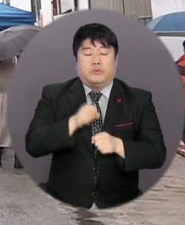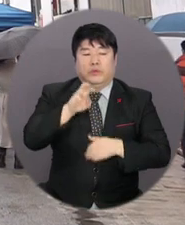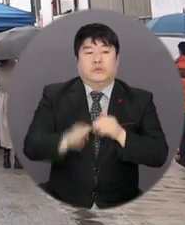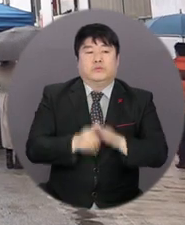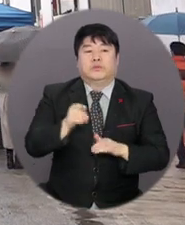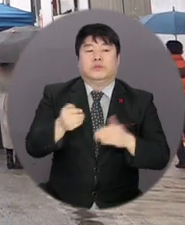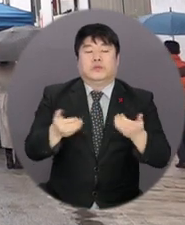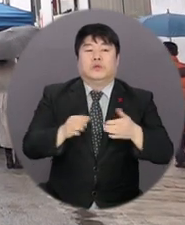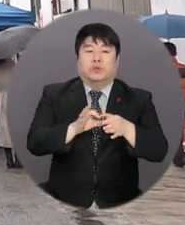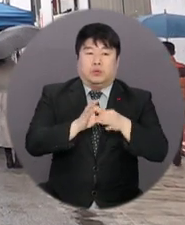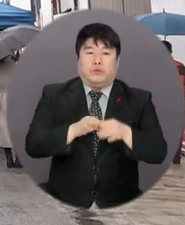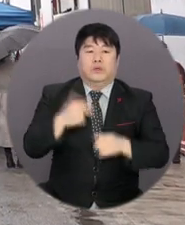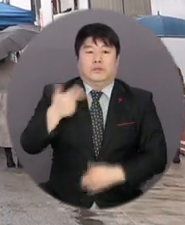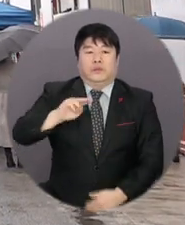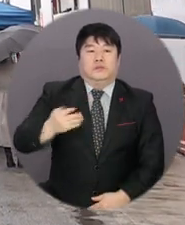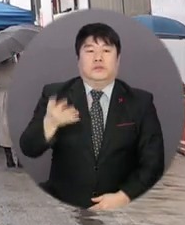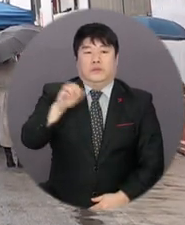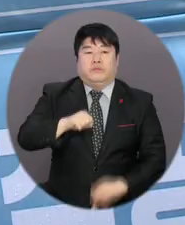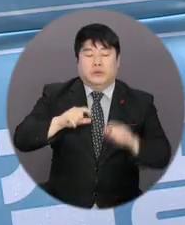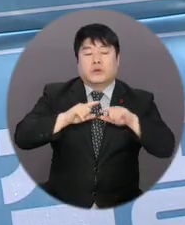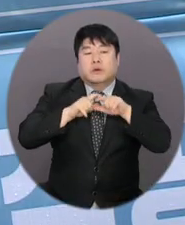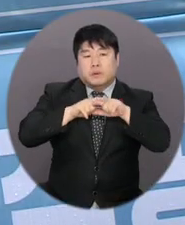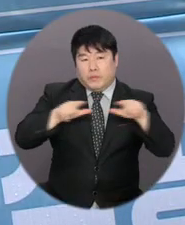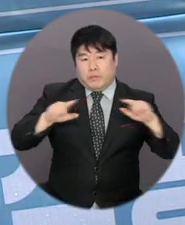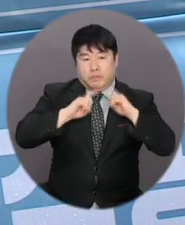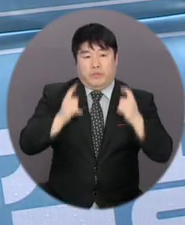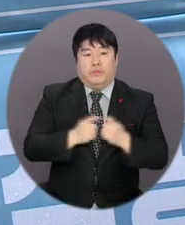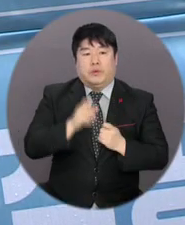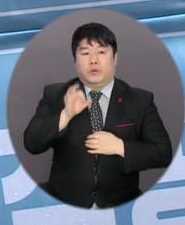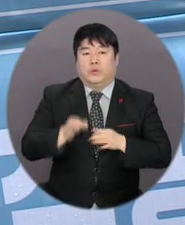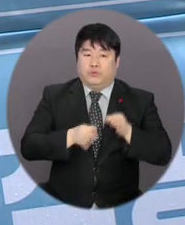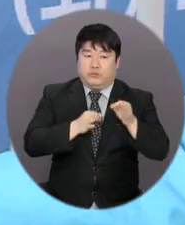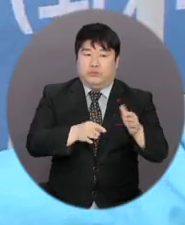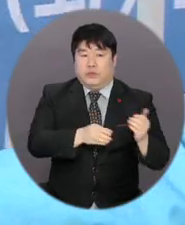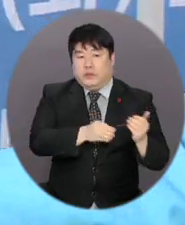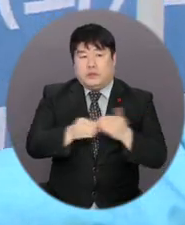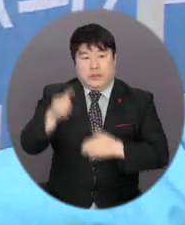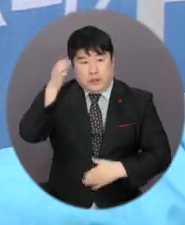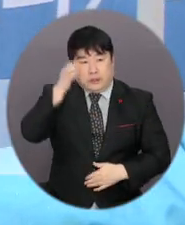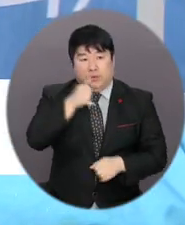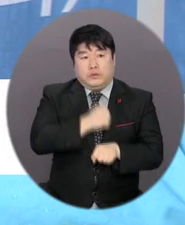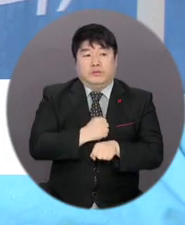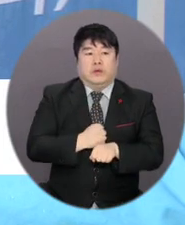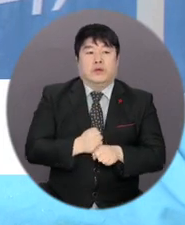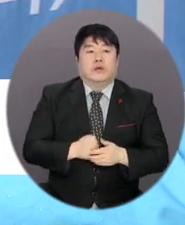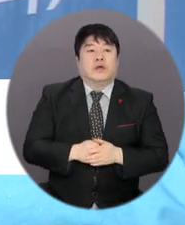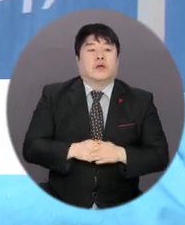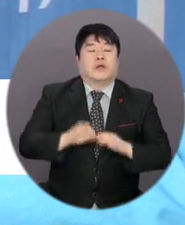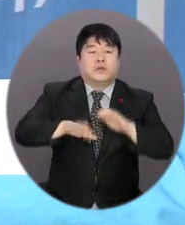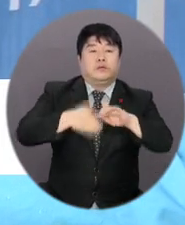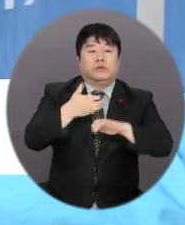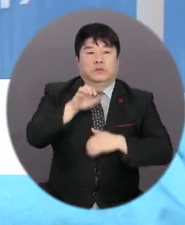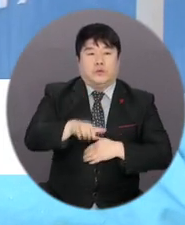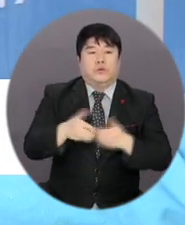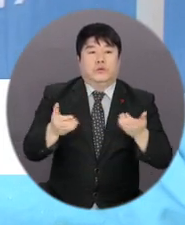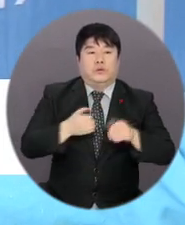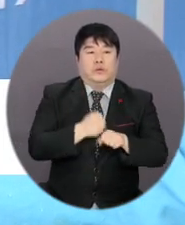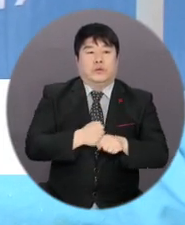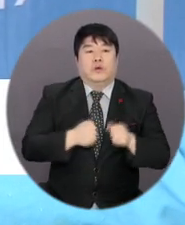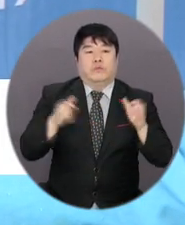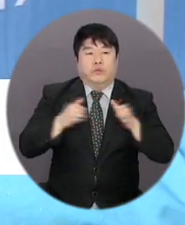통해 7,400억 규모 민간 자본의 투자를 이끌 것으로 기대하고 있습니다. 혁신지구 사업 그리고 복합개발을